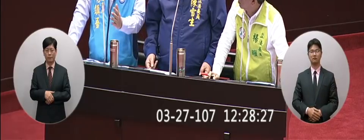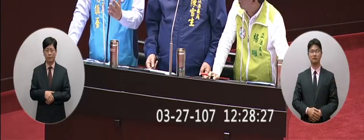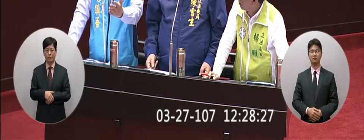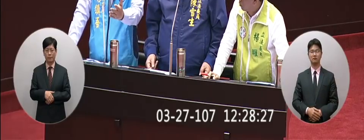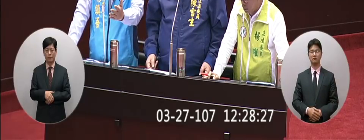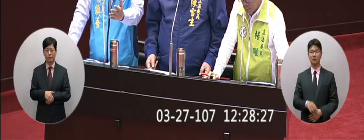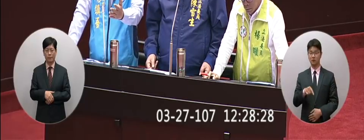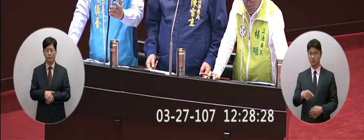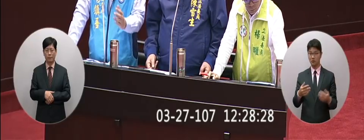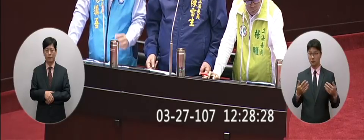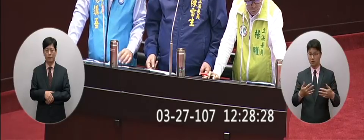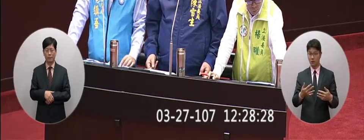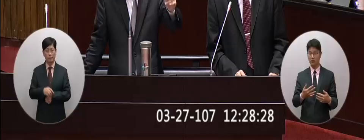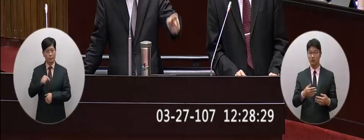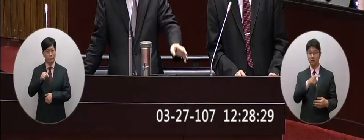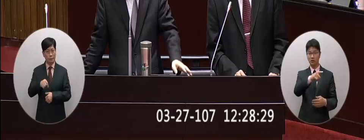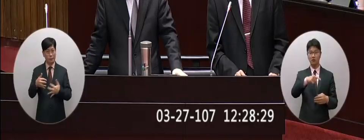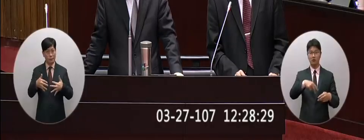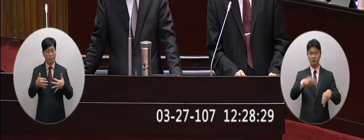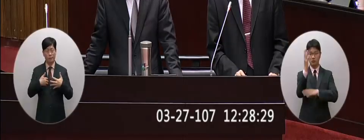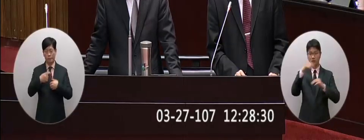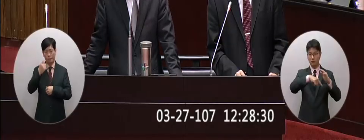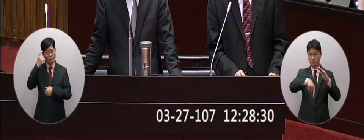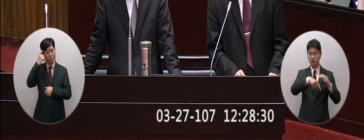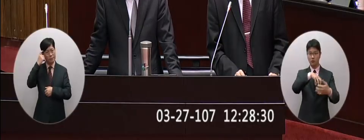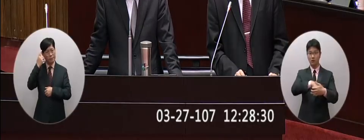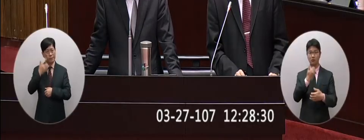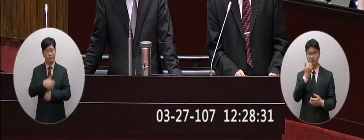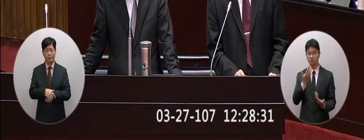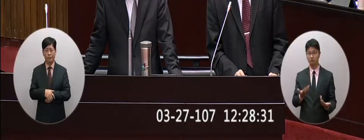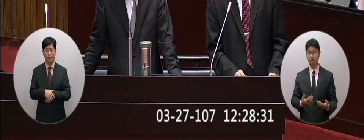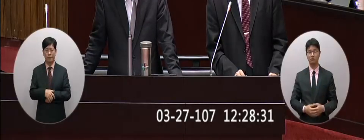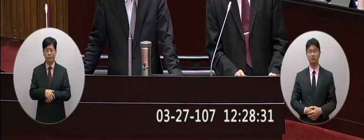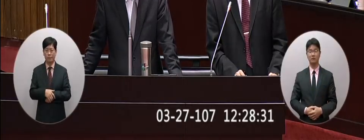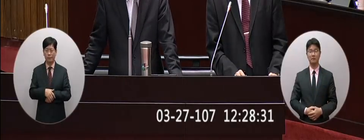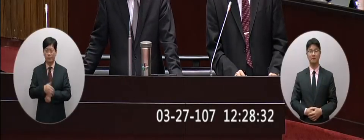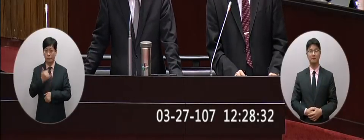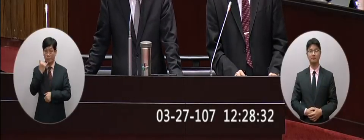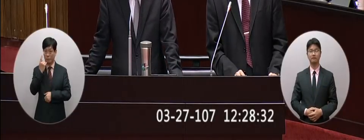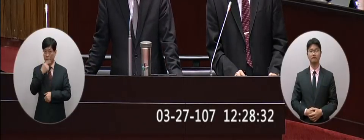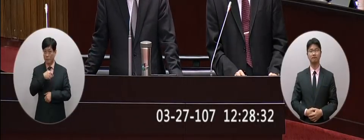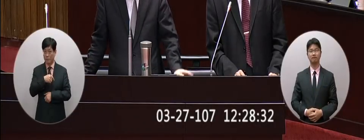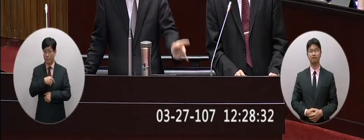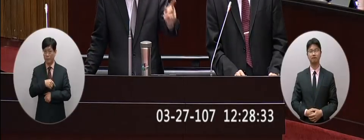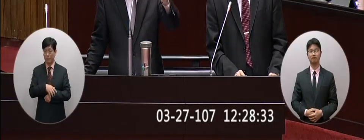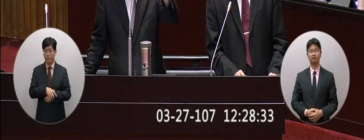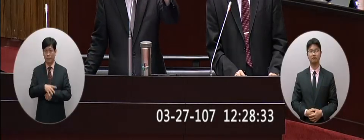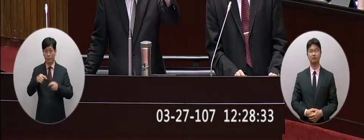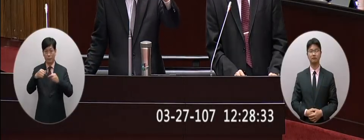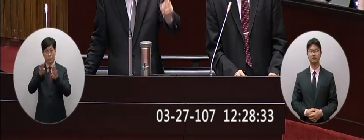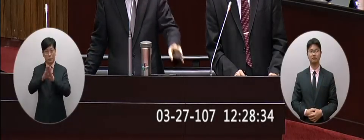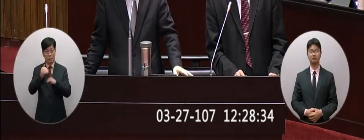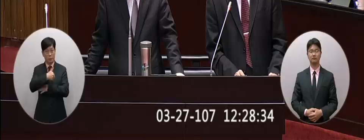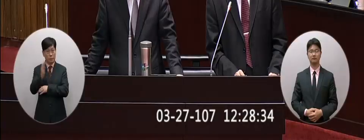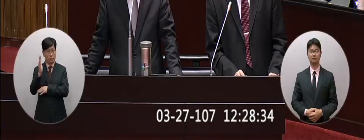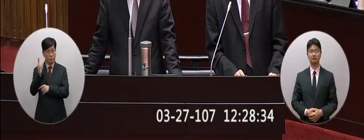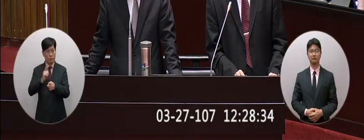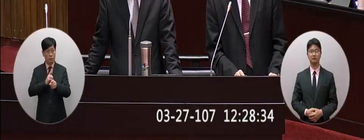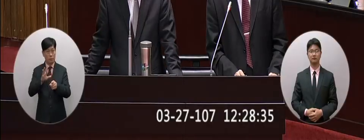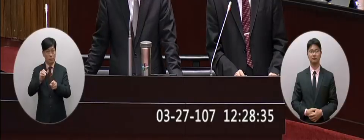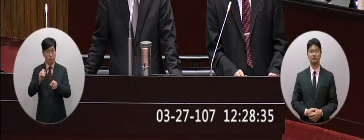这个部分是不是院里面能够？ 这部分我看，是不是？金门县政府有没